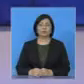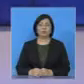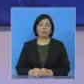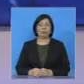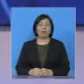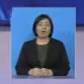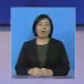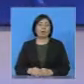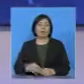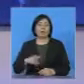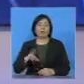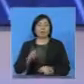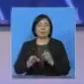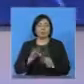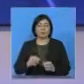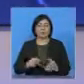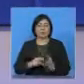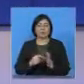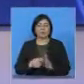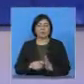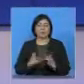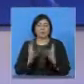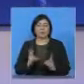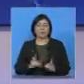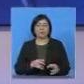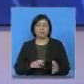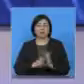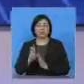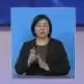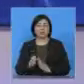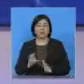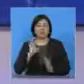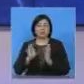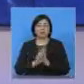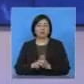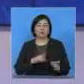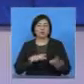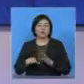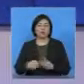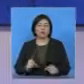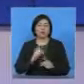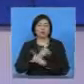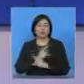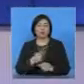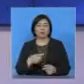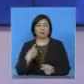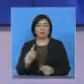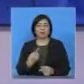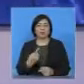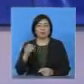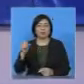В специализированном межрайонном суде по уголовным делам начались предварительные слушания по делу об убийстве известного